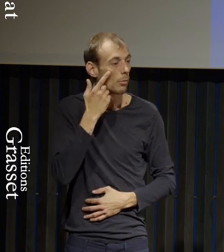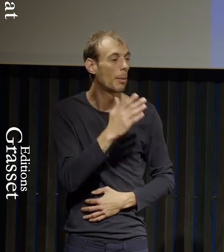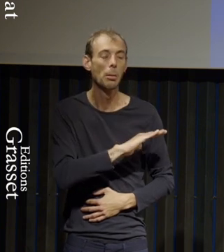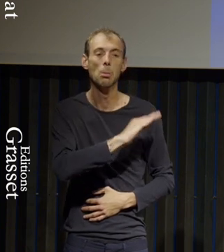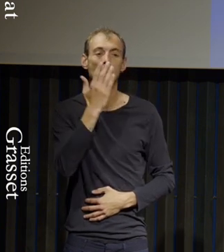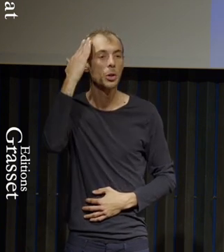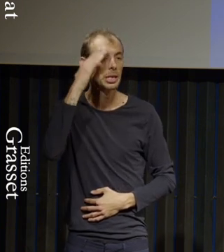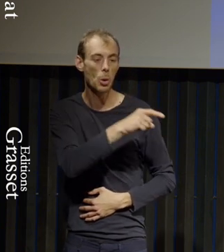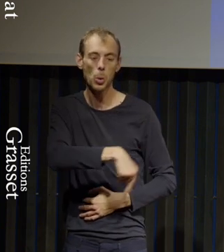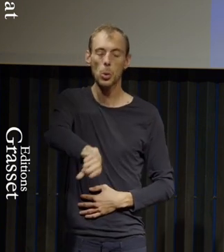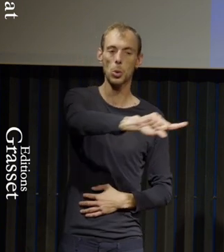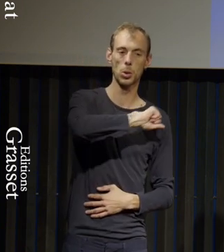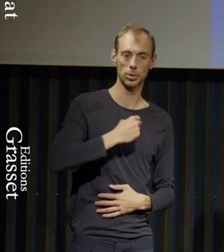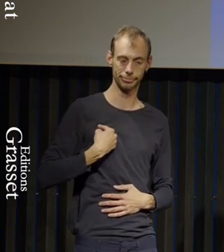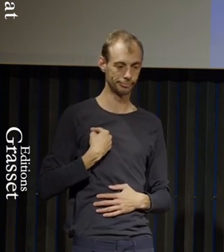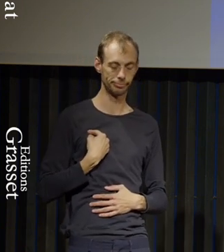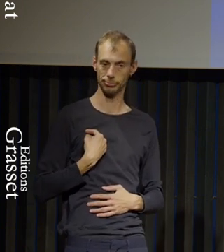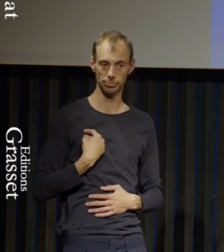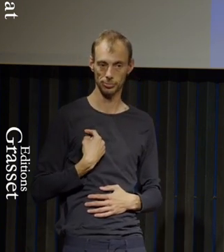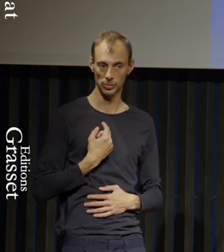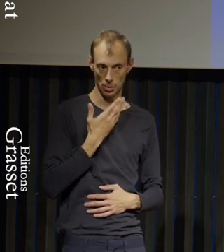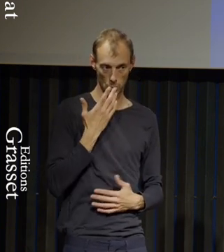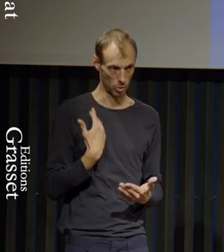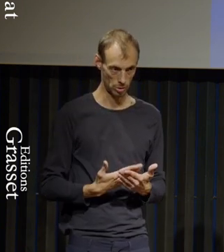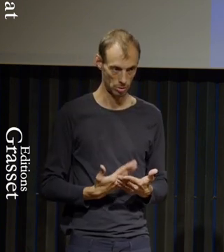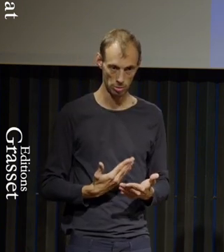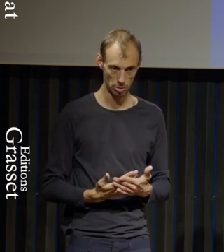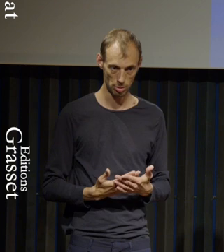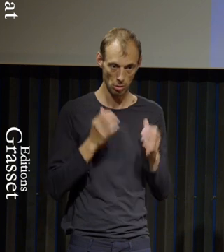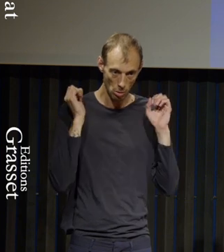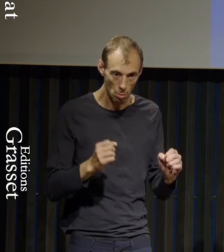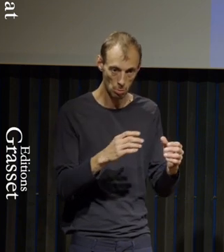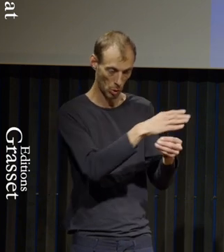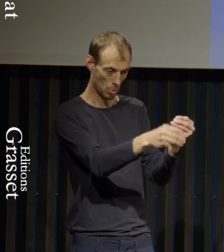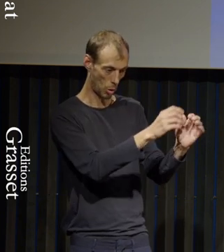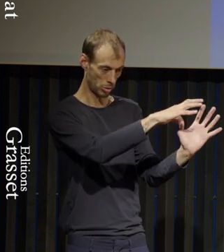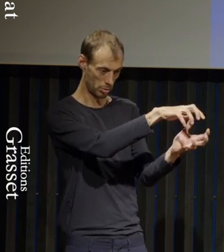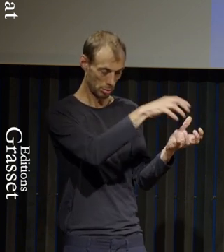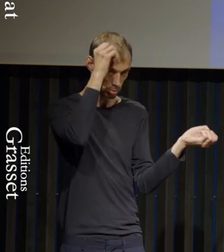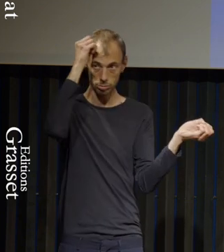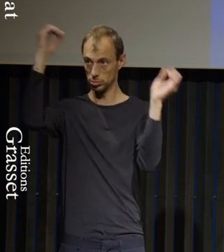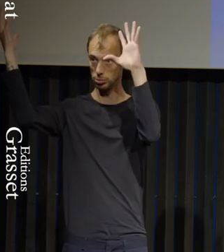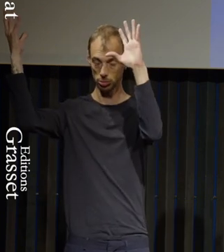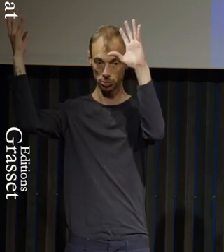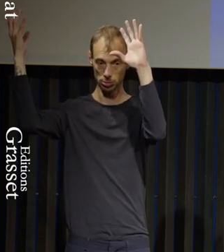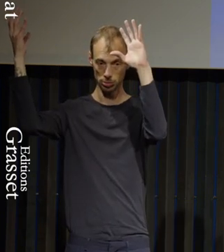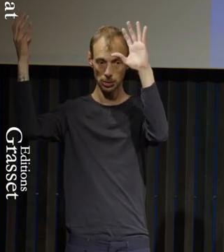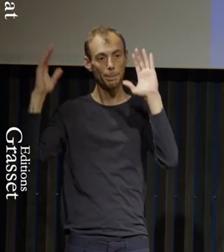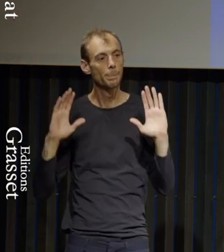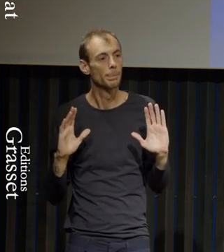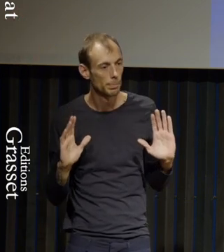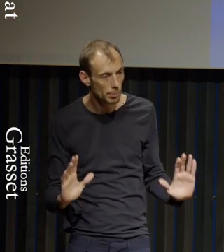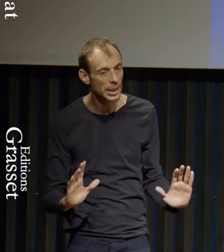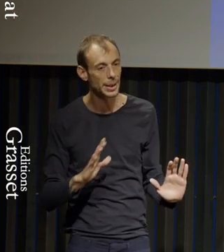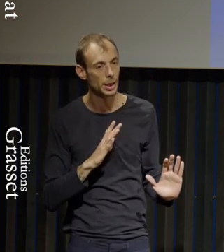avons cette faculté de nous représenter le monde. Mais ça n'est pas là aussi sans conséquences et sans risques, parce que en